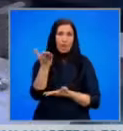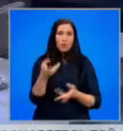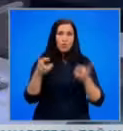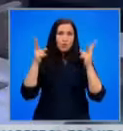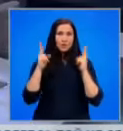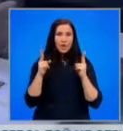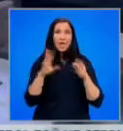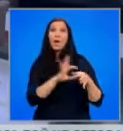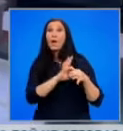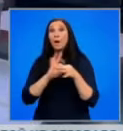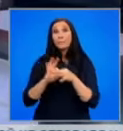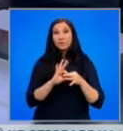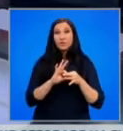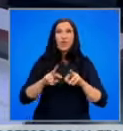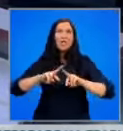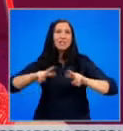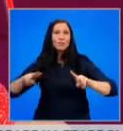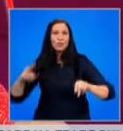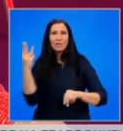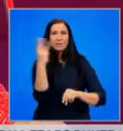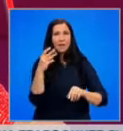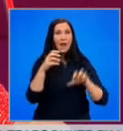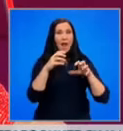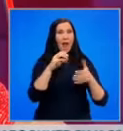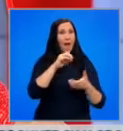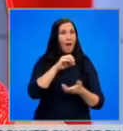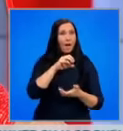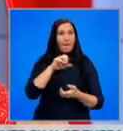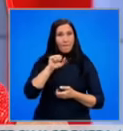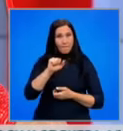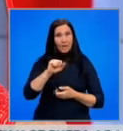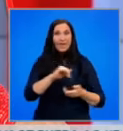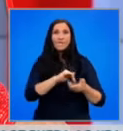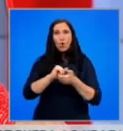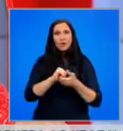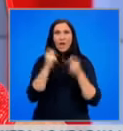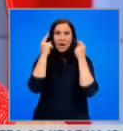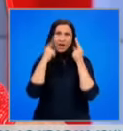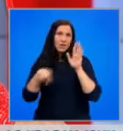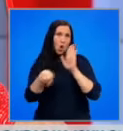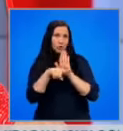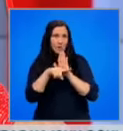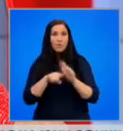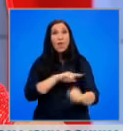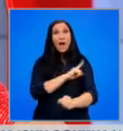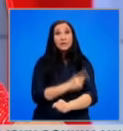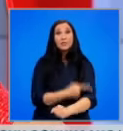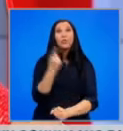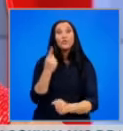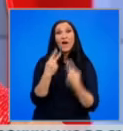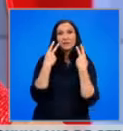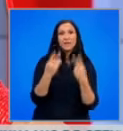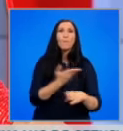решение. Привържениците на останалите три партии в коалицията реагират негативно. Като най-силно това е изразено